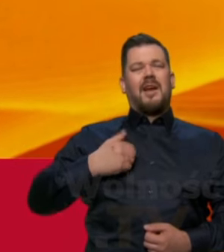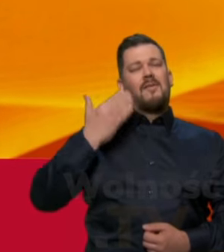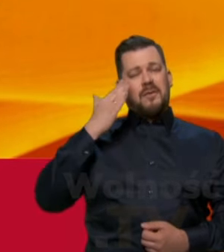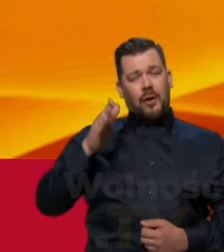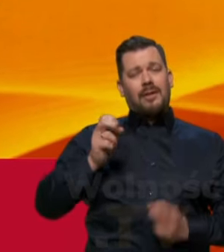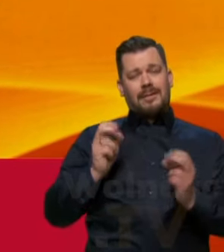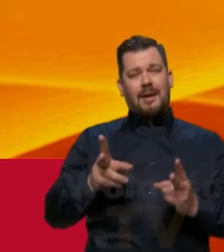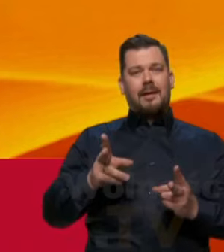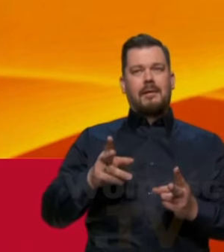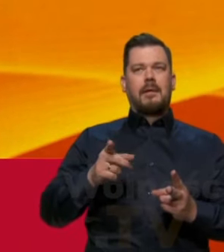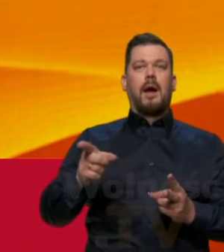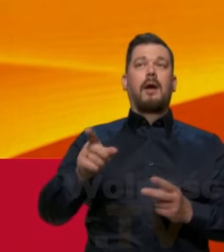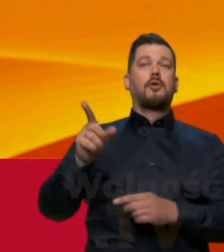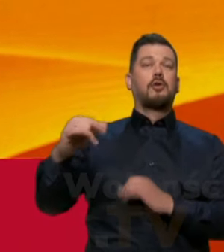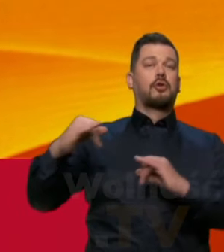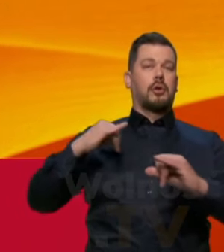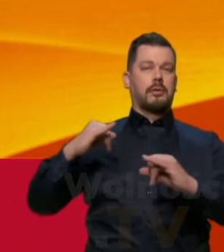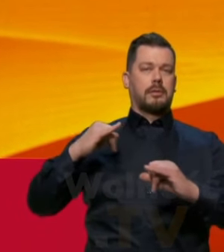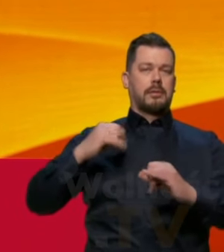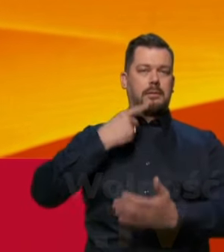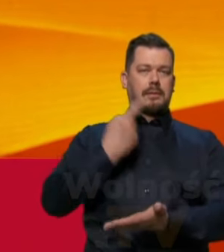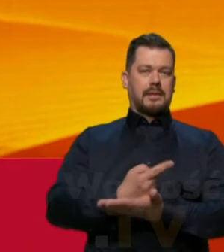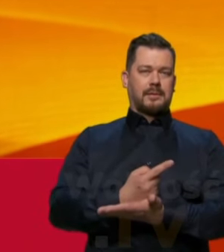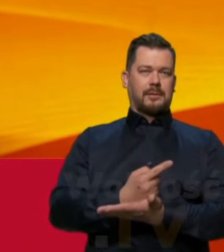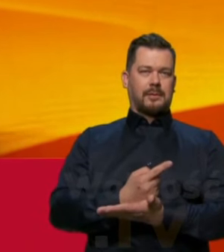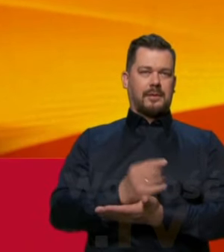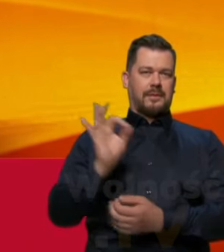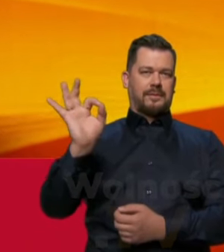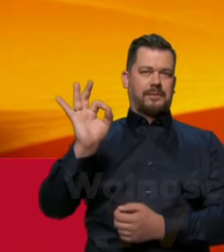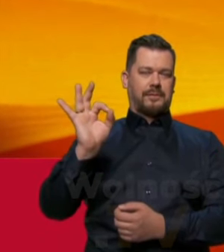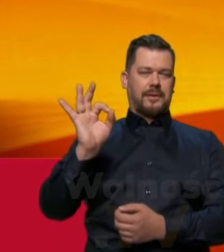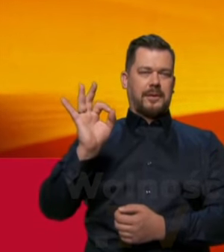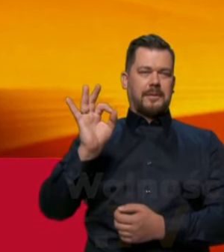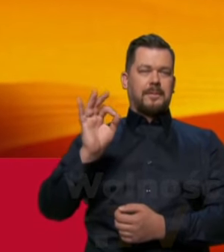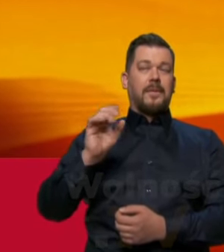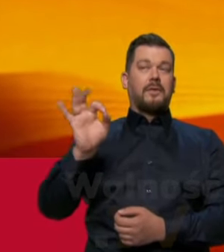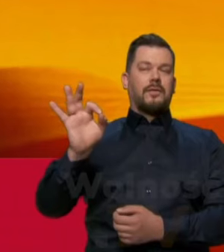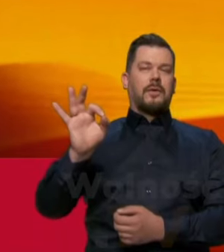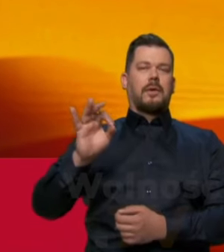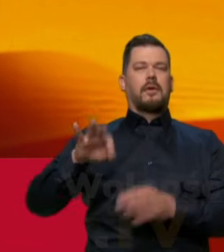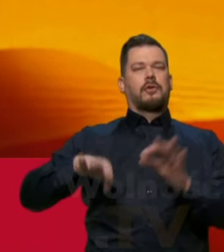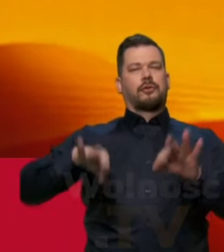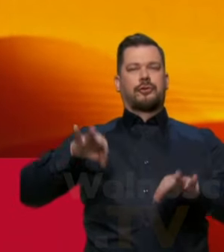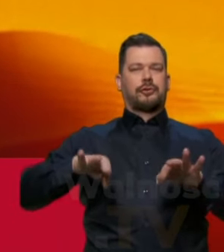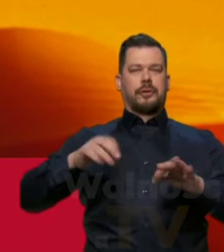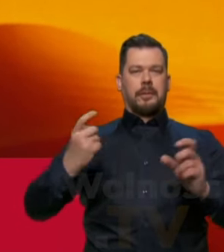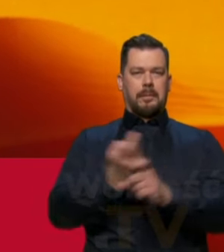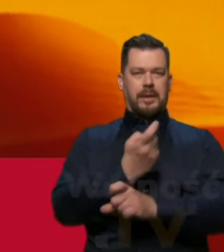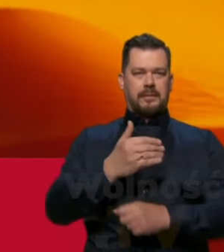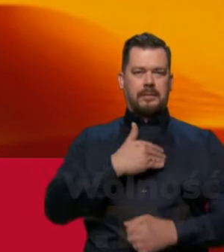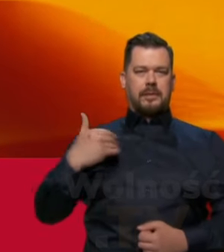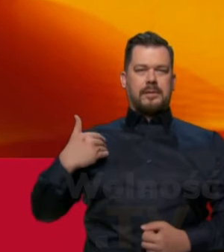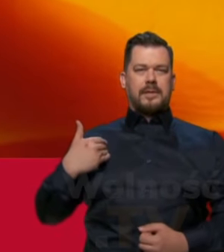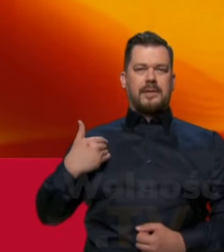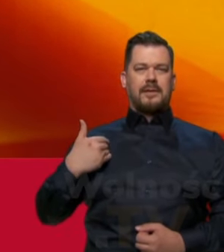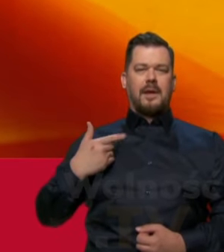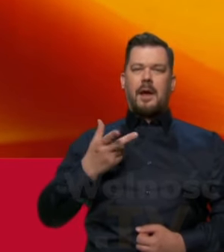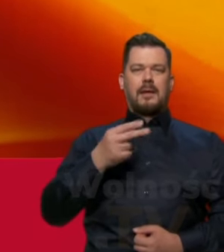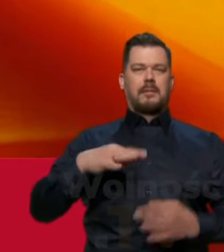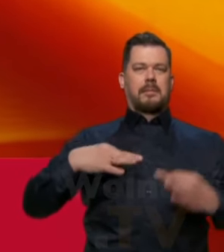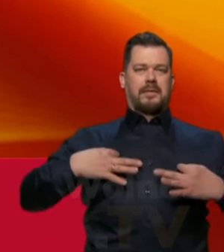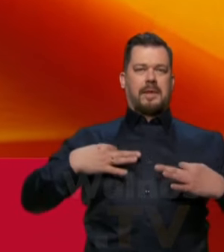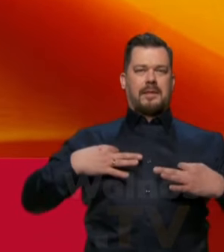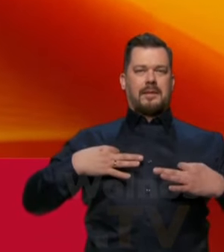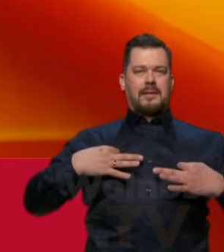ale powtarzam, to nie ja o tym będę decydował, tylko o tym będzie decydowało państwo niestety. Nie prywatny